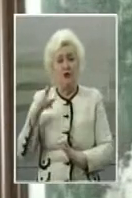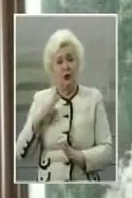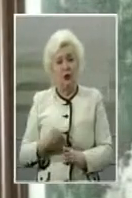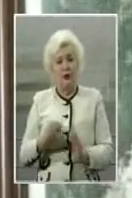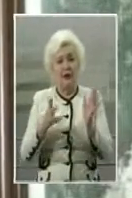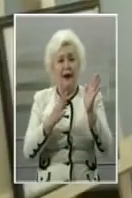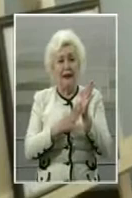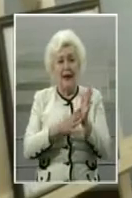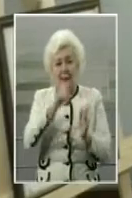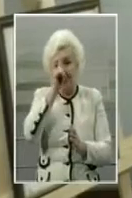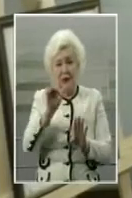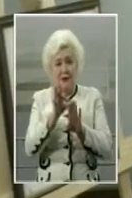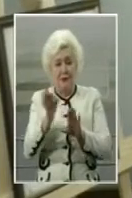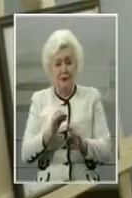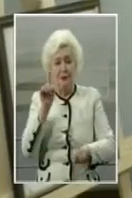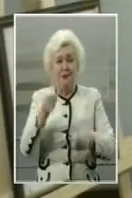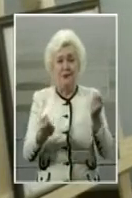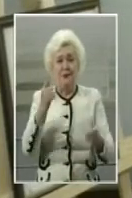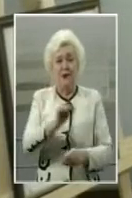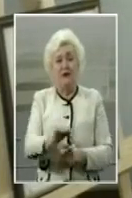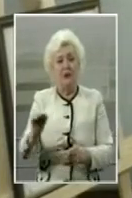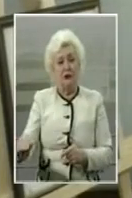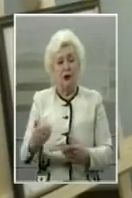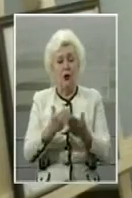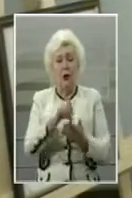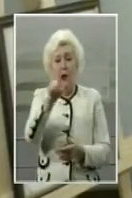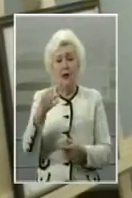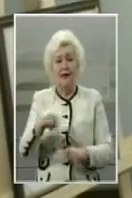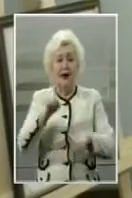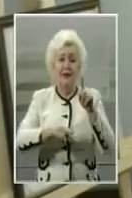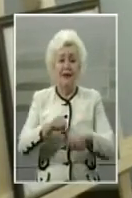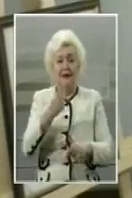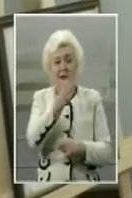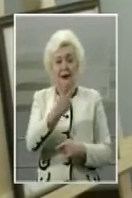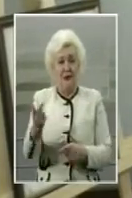9 місяців вишивала, а потім з'явились онуки. Ось зять рідний з'явився.